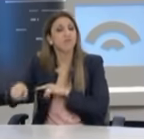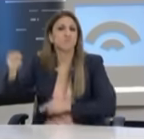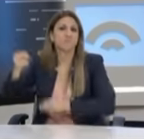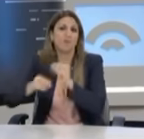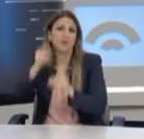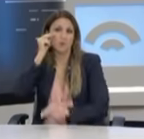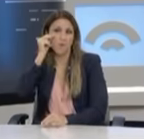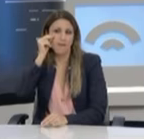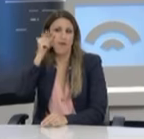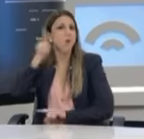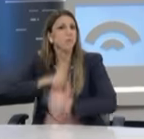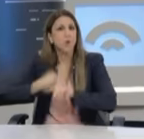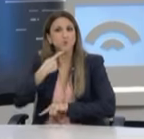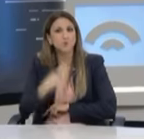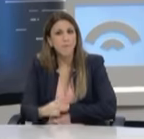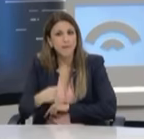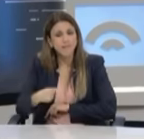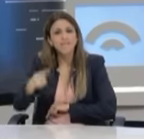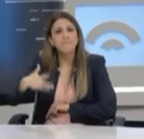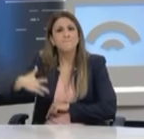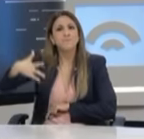πρόβλημα. Κωνσταντίνος Μητσοτάκης,